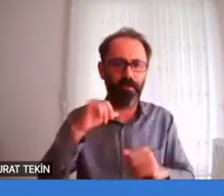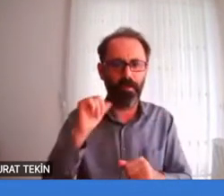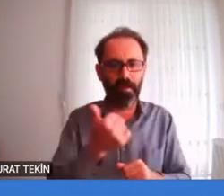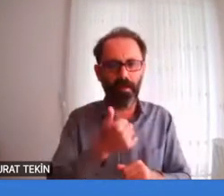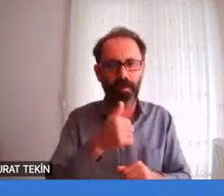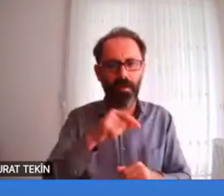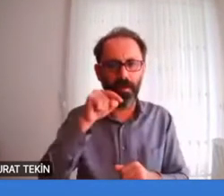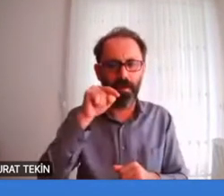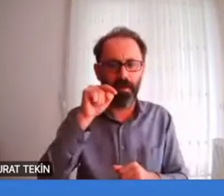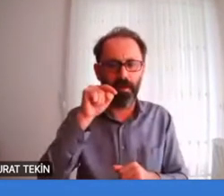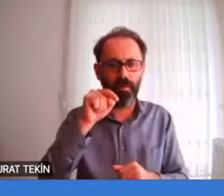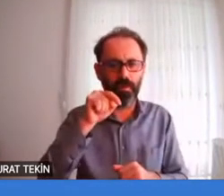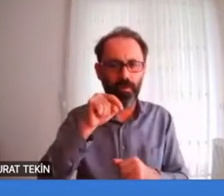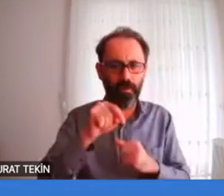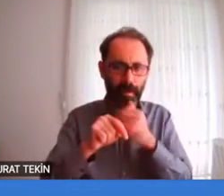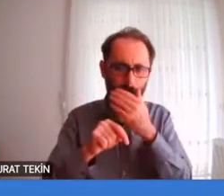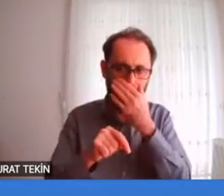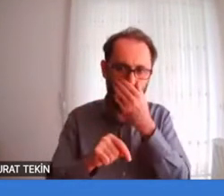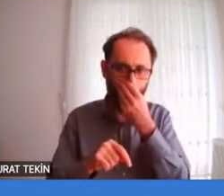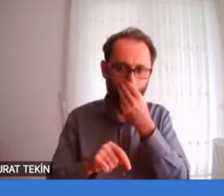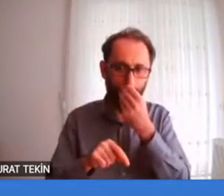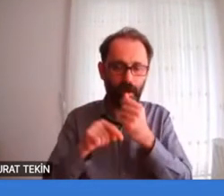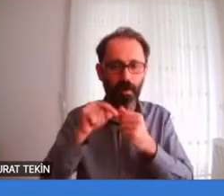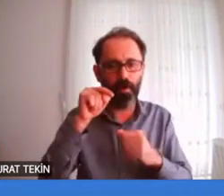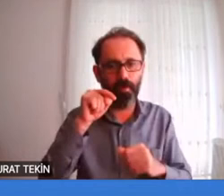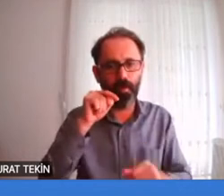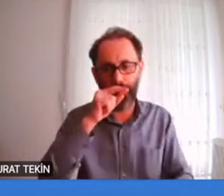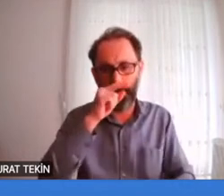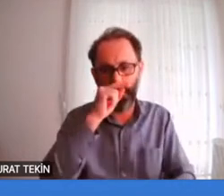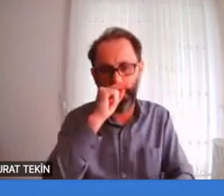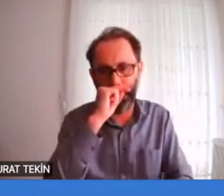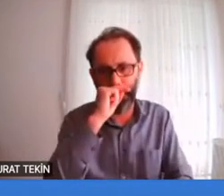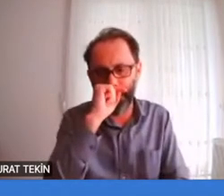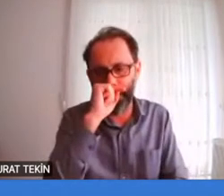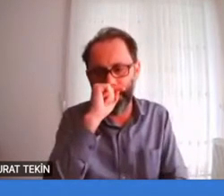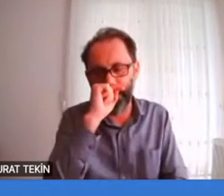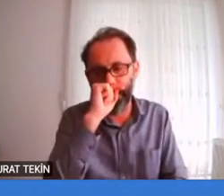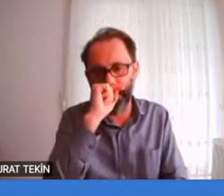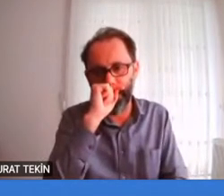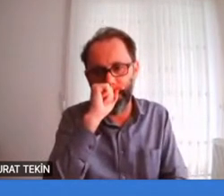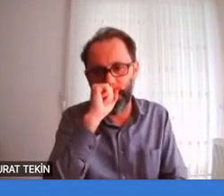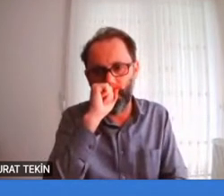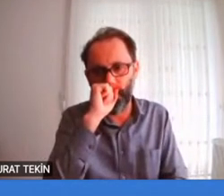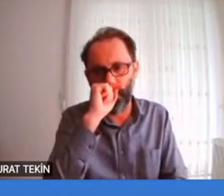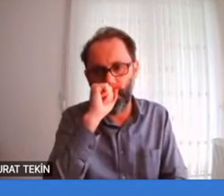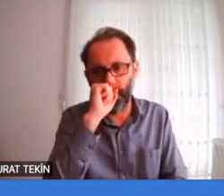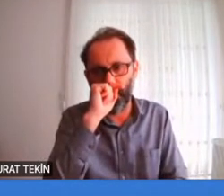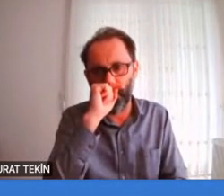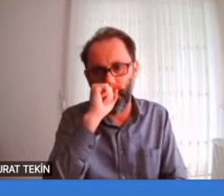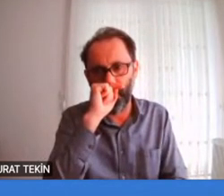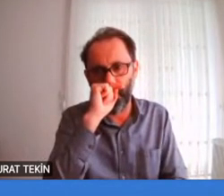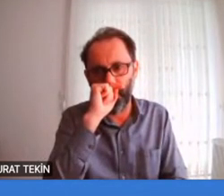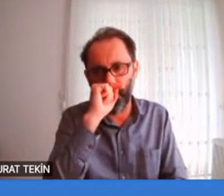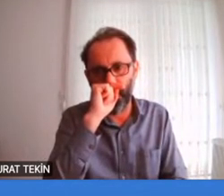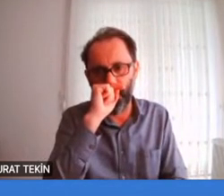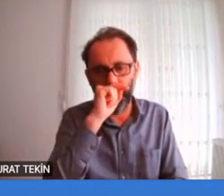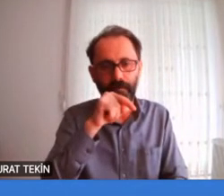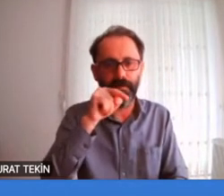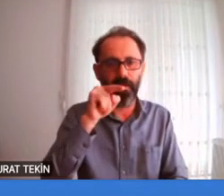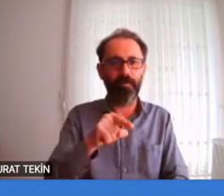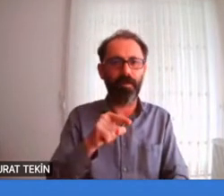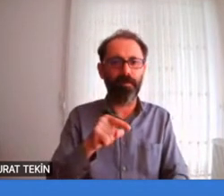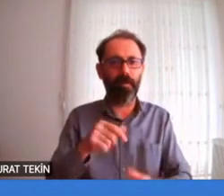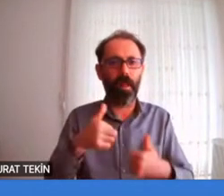hep sahanın içerisinden bahsettik. Sahanın içerisinde olan şeyi. Hı hı. Biz sahanın içerisinde konsantre olmamız